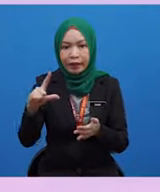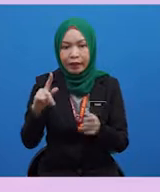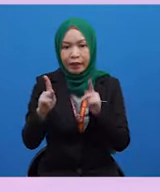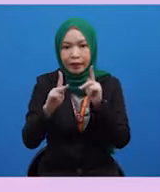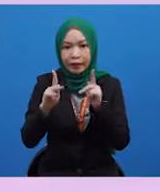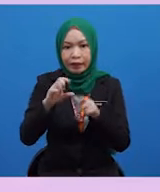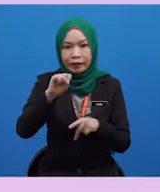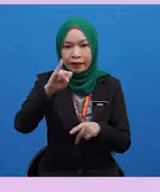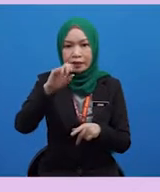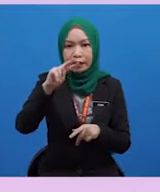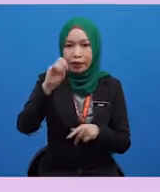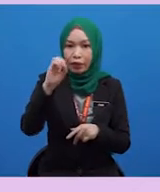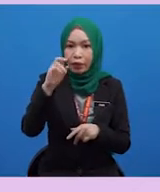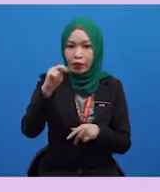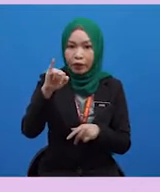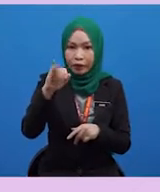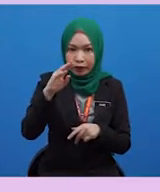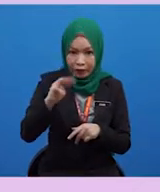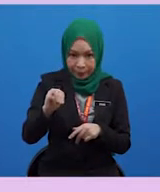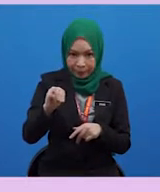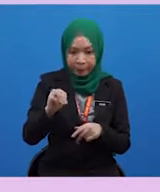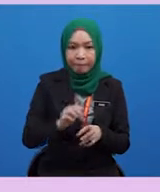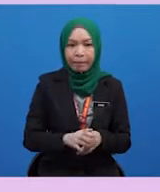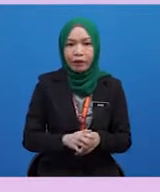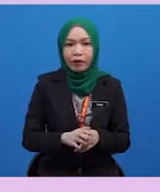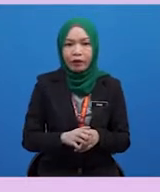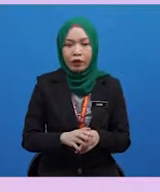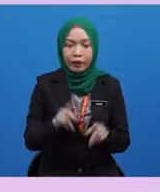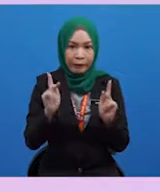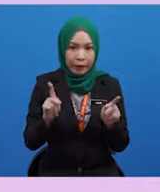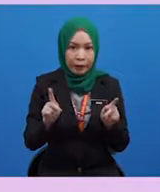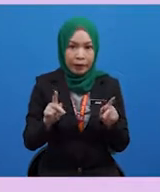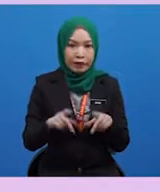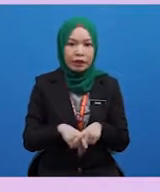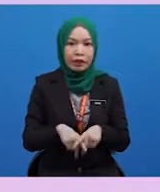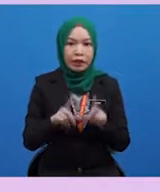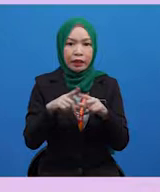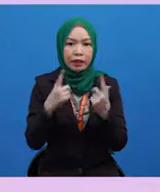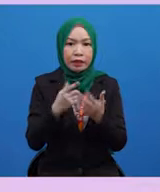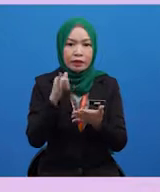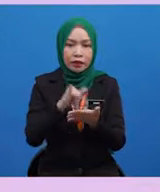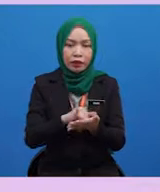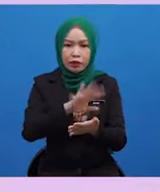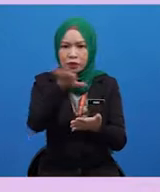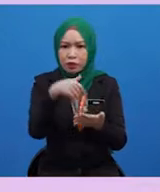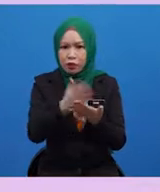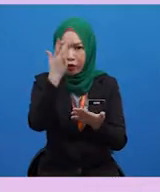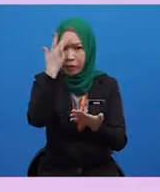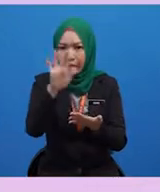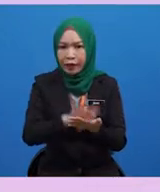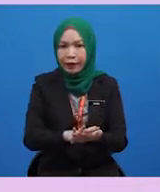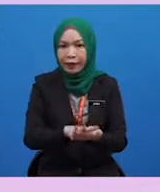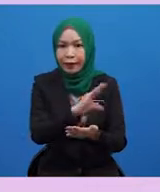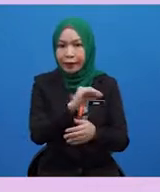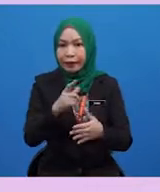wacana, pelajar-pelajar kelas itu semuanya pandai. Oleh sebab mereka cerdik, mereka